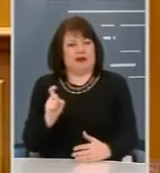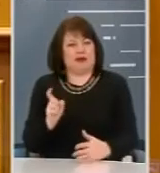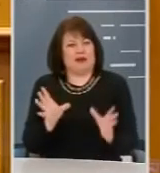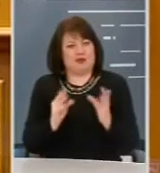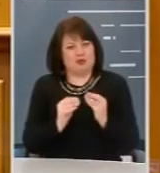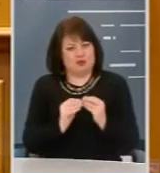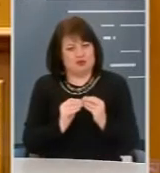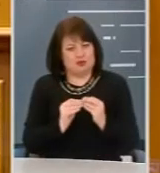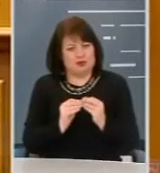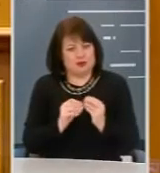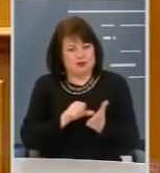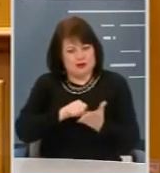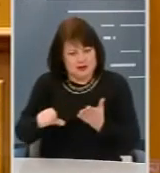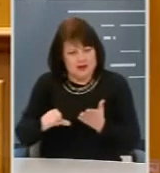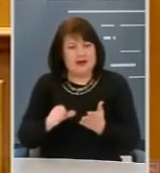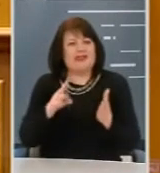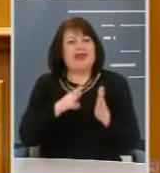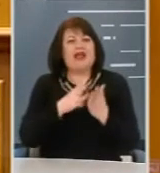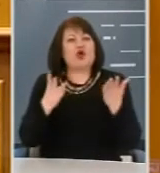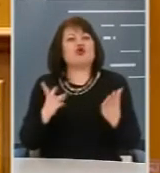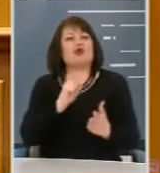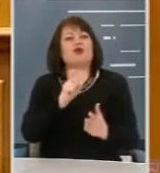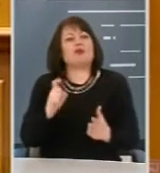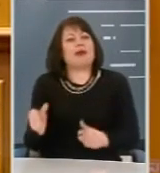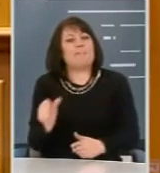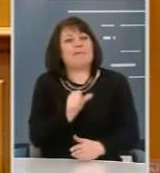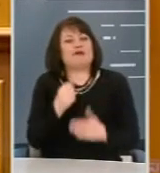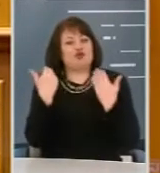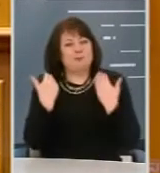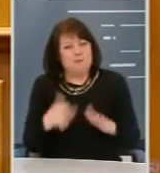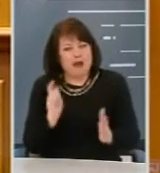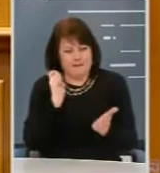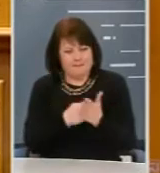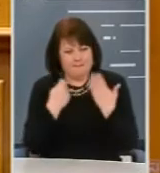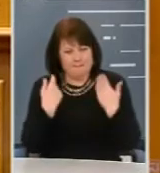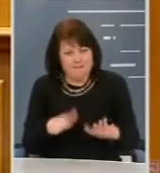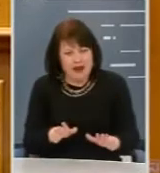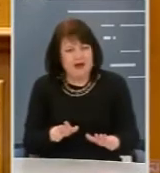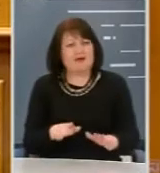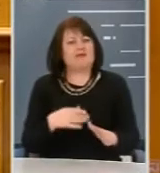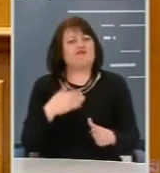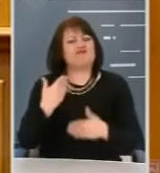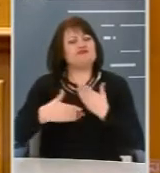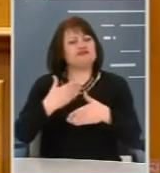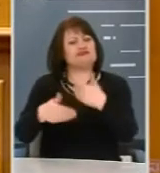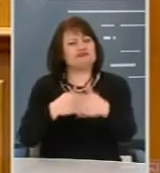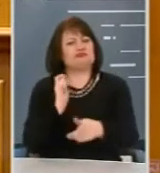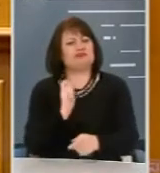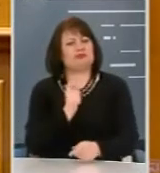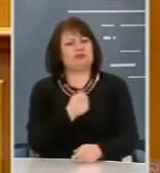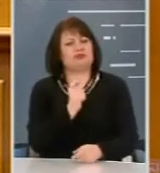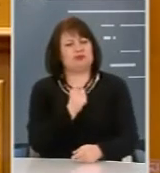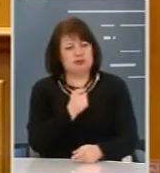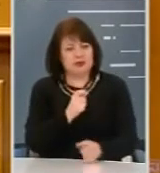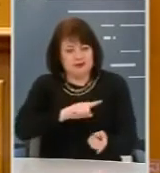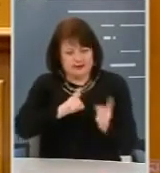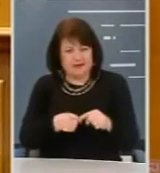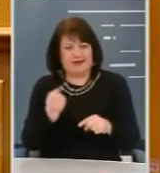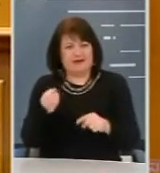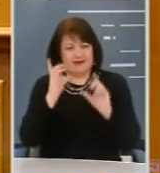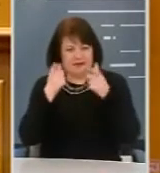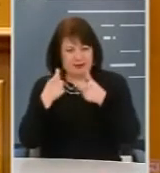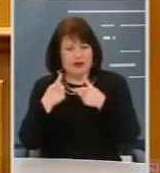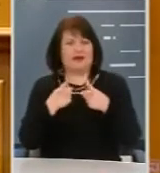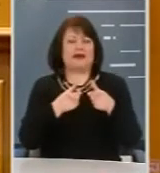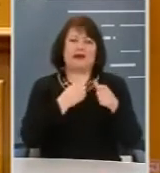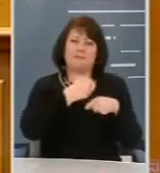και έχει αποπληρώσει πάνω από 18 εκατομμύρια. Τα δάνειά του είναι ενήμερα, σε αντίθεση με τα δάνεια της Νέας